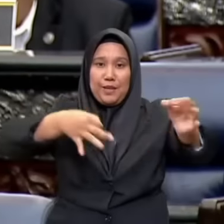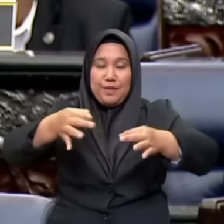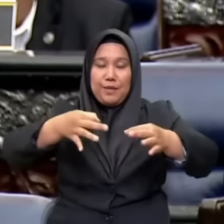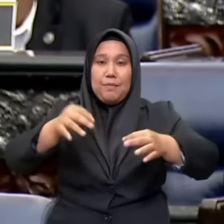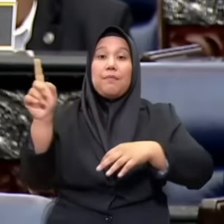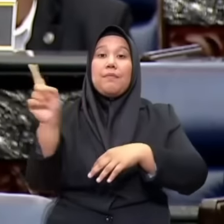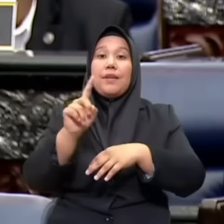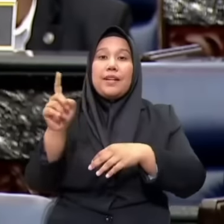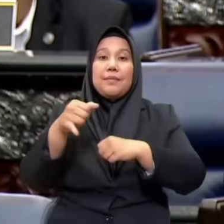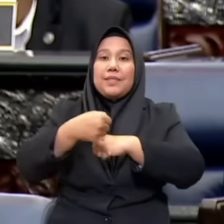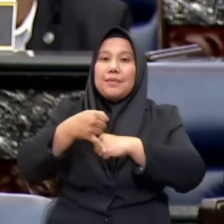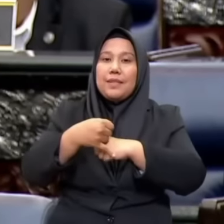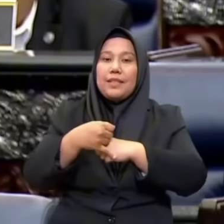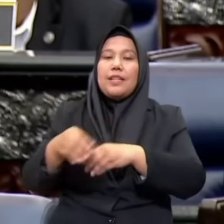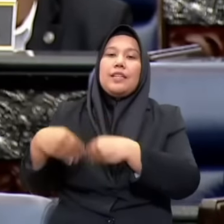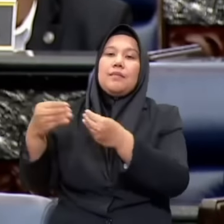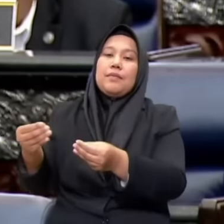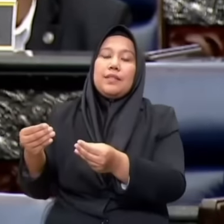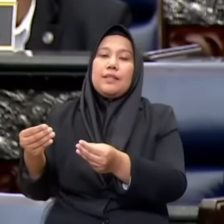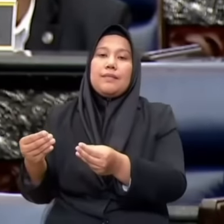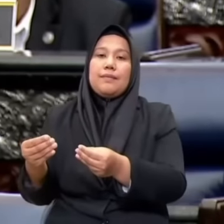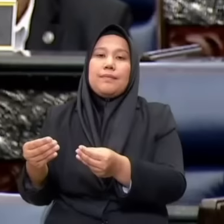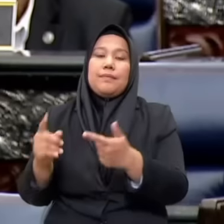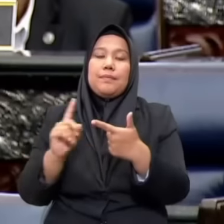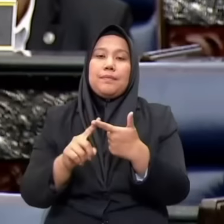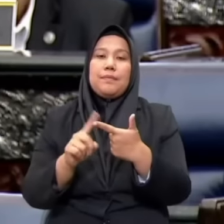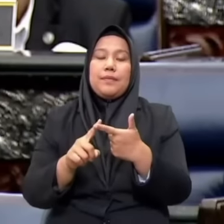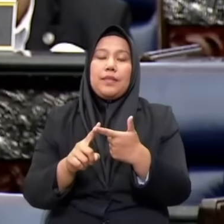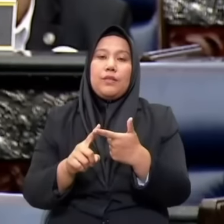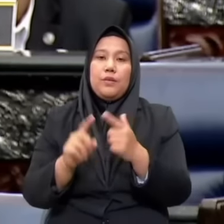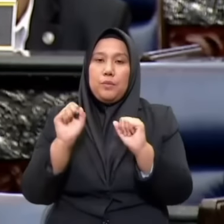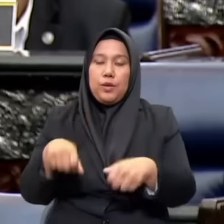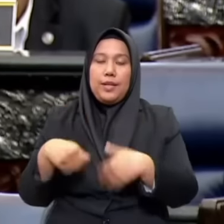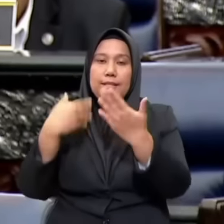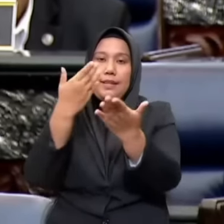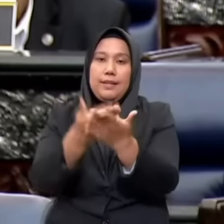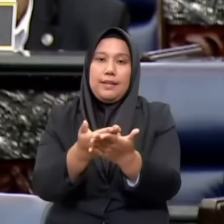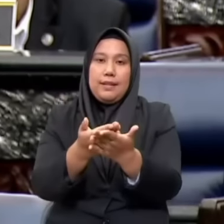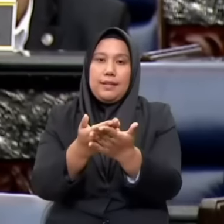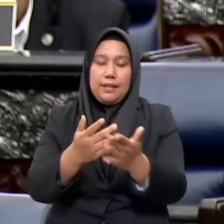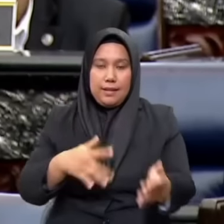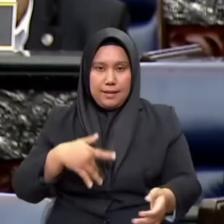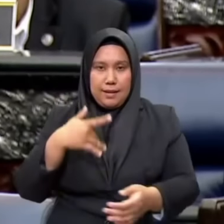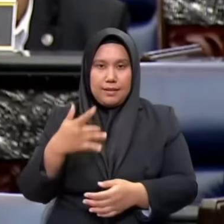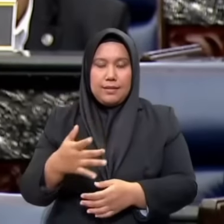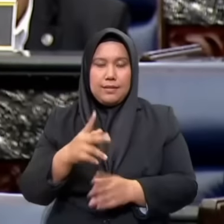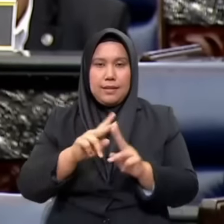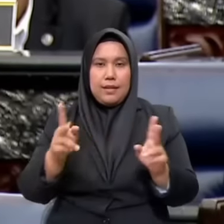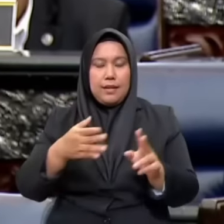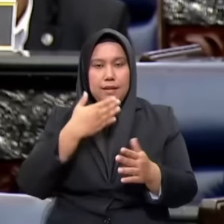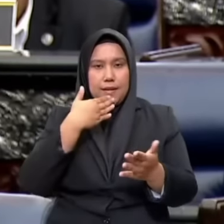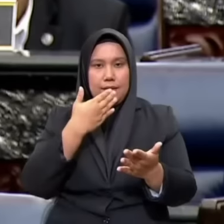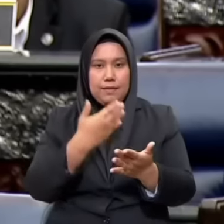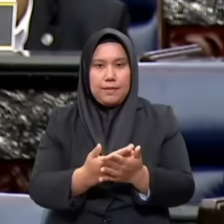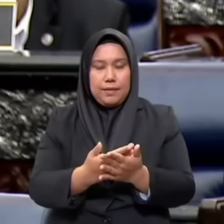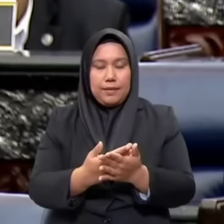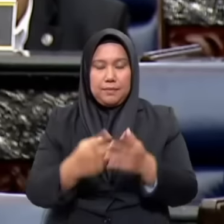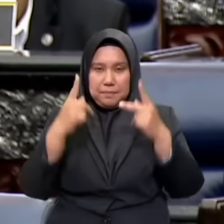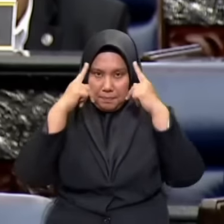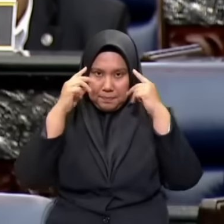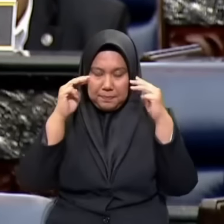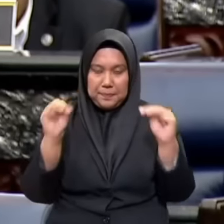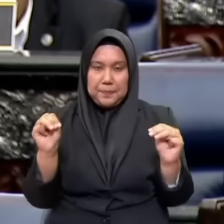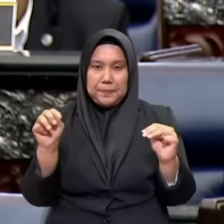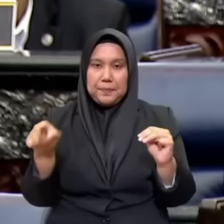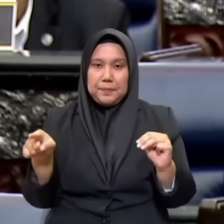akan disalurkan. Itu yang pertama. Yang kedua, jika saya boleh cadangkan, sebab saya rasa perkara yang sangat baik dalam belanjawan adalah Yang Berhormat Perdana Menteri